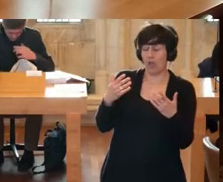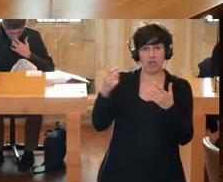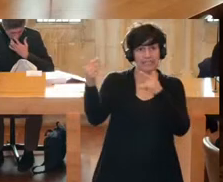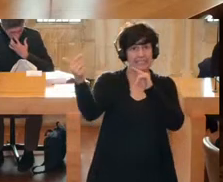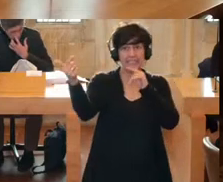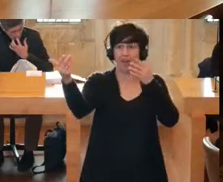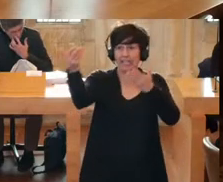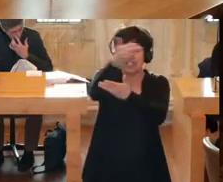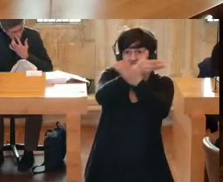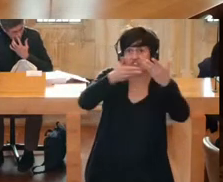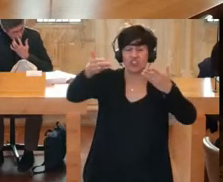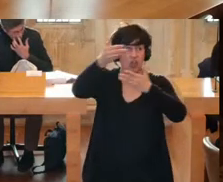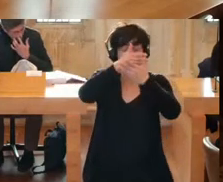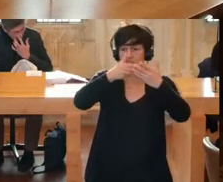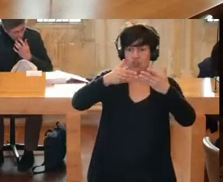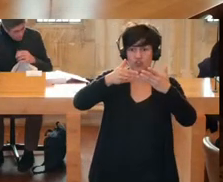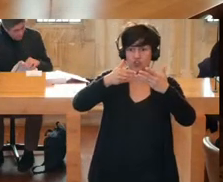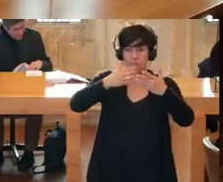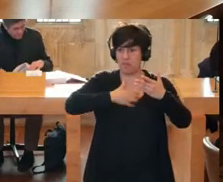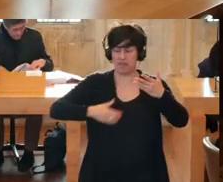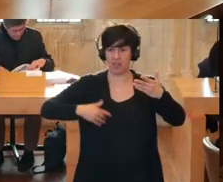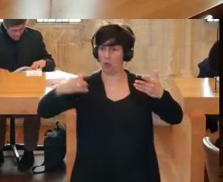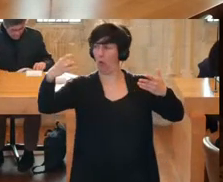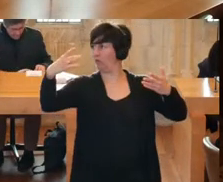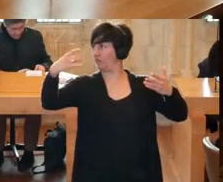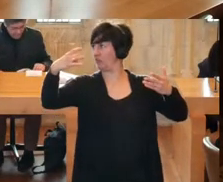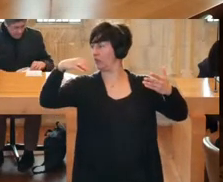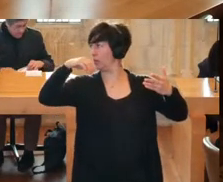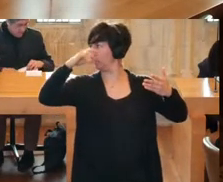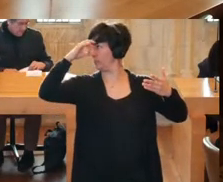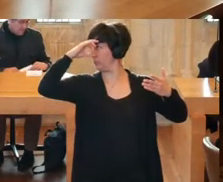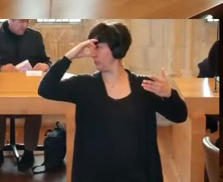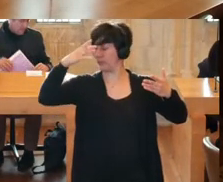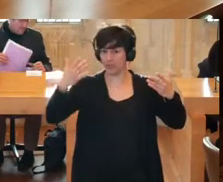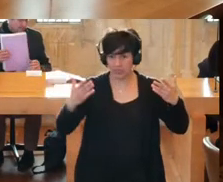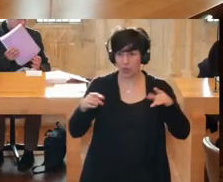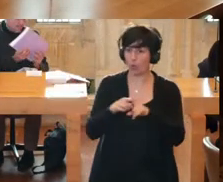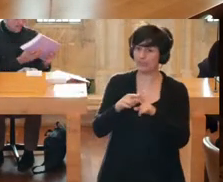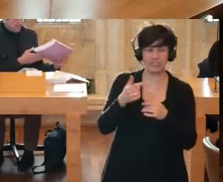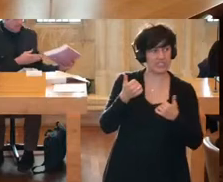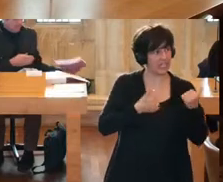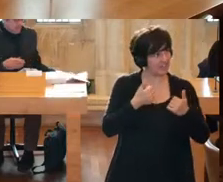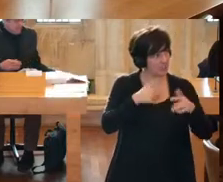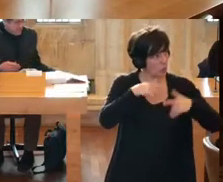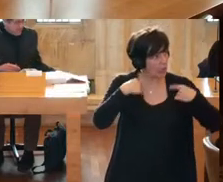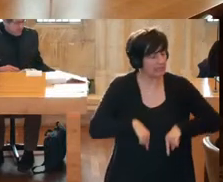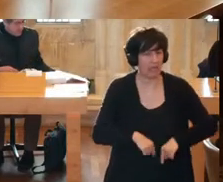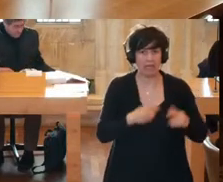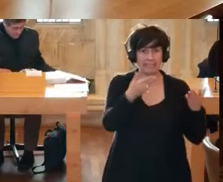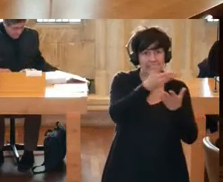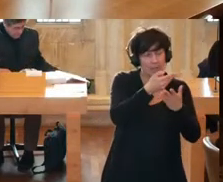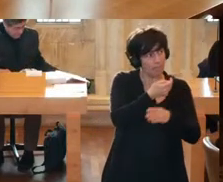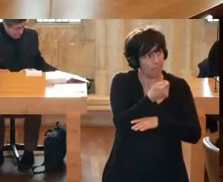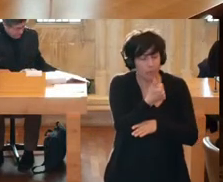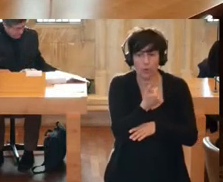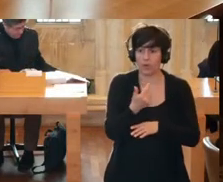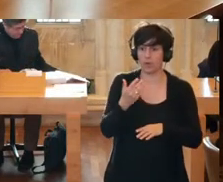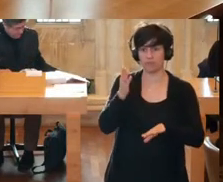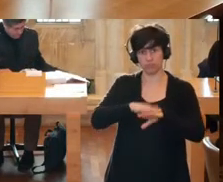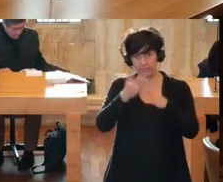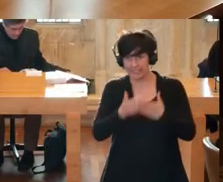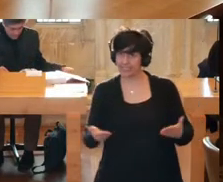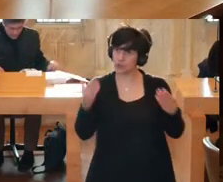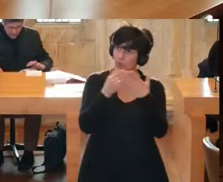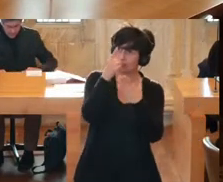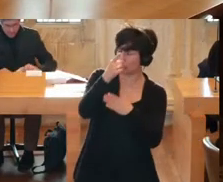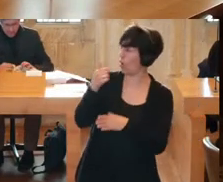la mairie, du côté de Romain Baille, et si peu du côté des services de l'État. Pourtant, cette situation nous oblige, cette situation